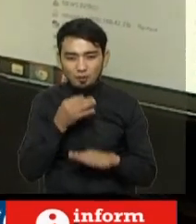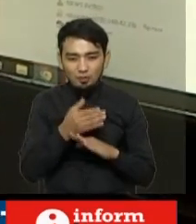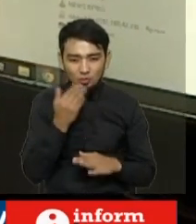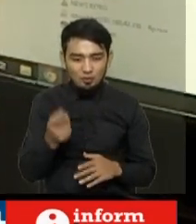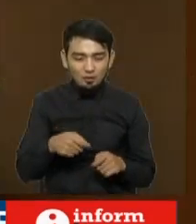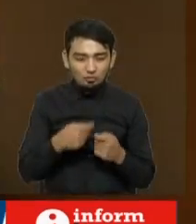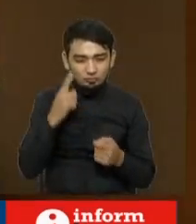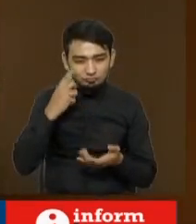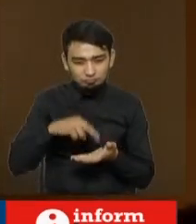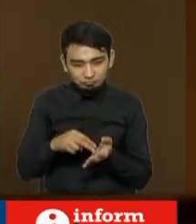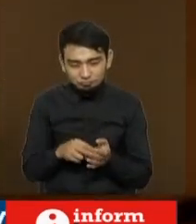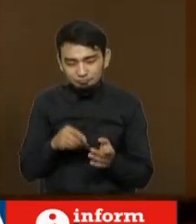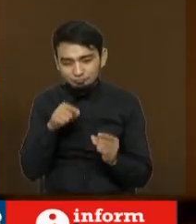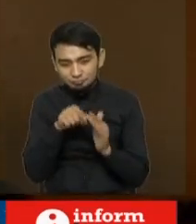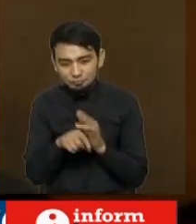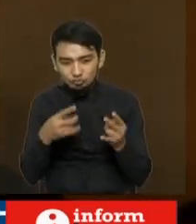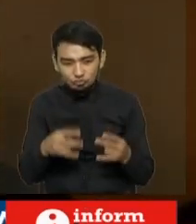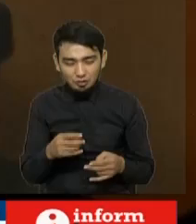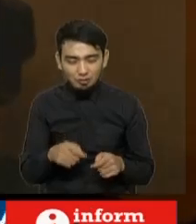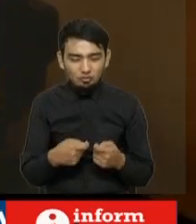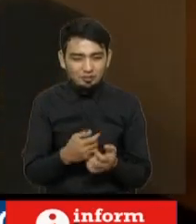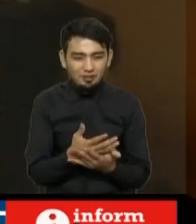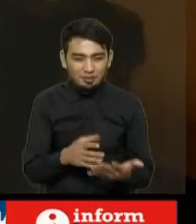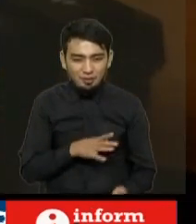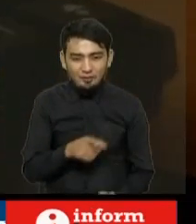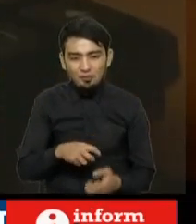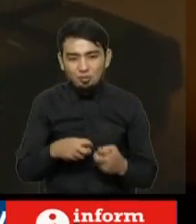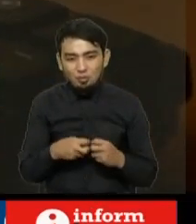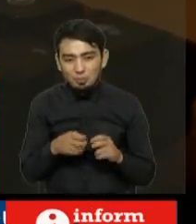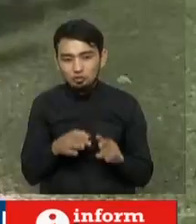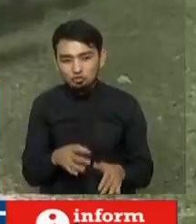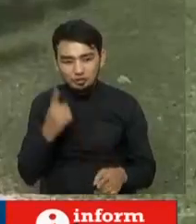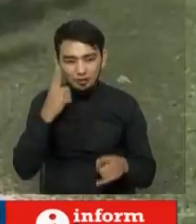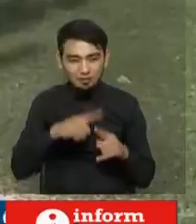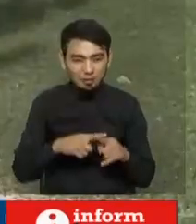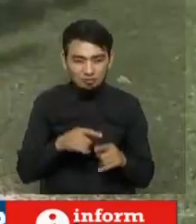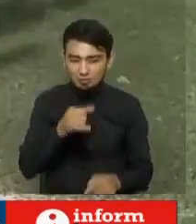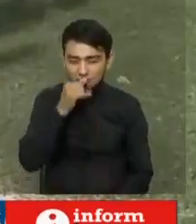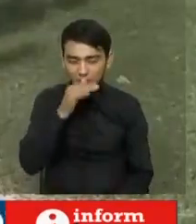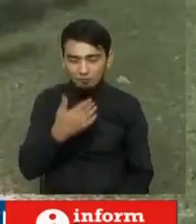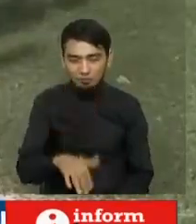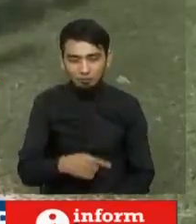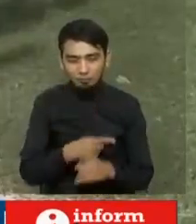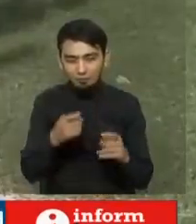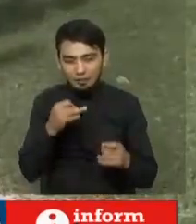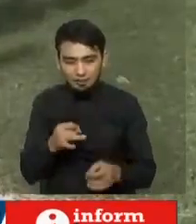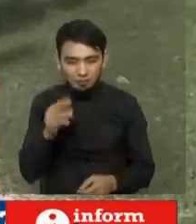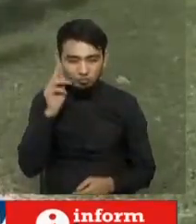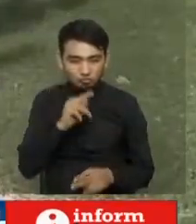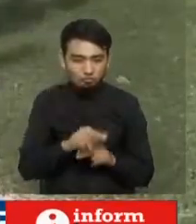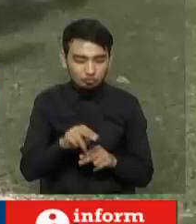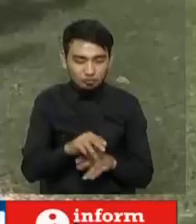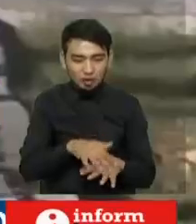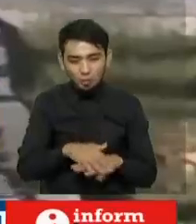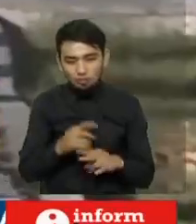нарушений политики информационной безопасности. Решить эту проблему лишь техническими средствами невозможно. Необходимо обучать граждан